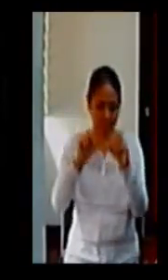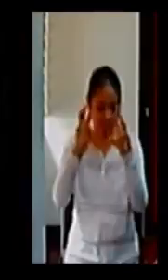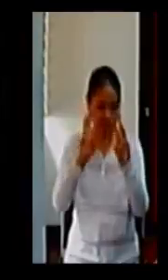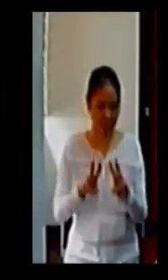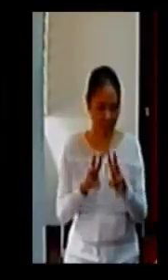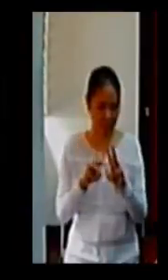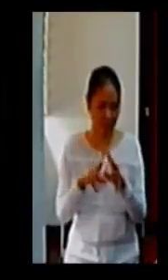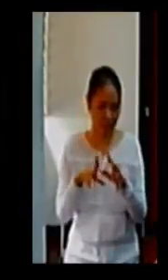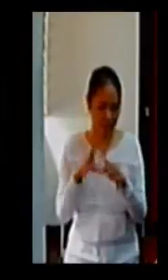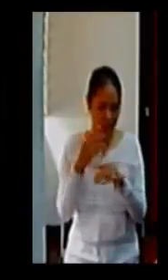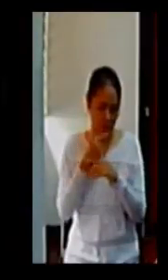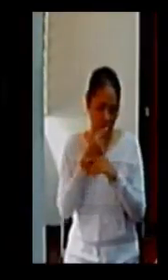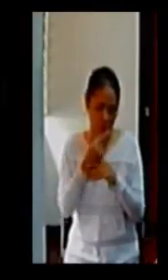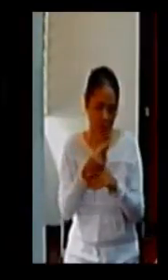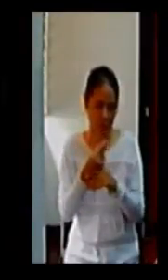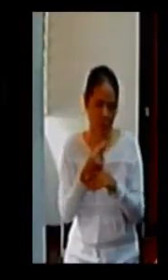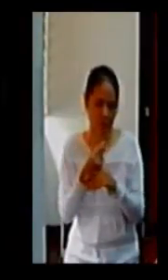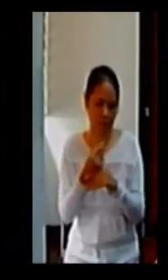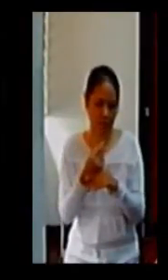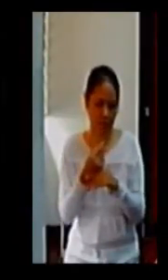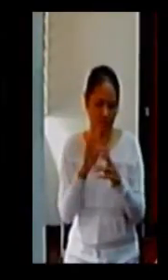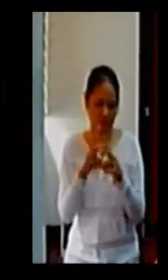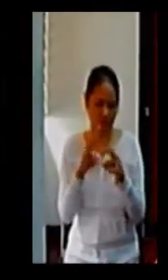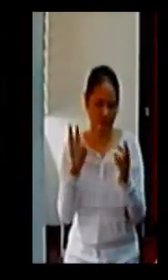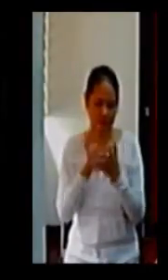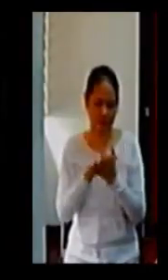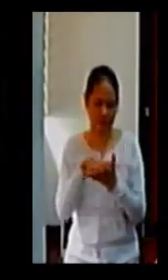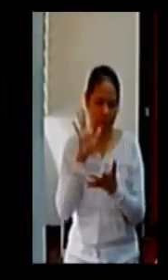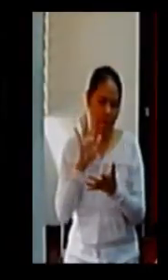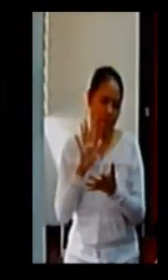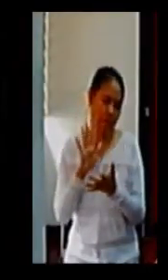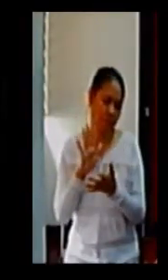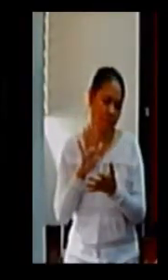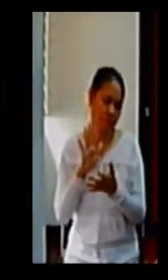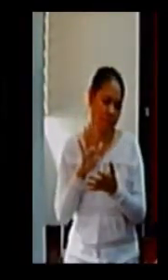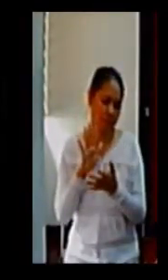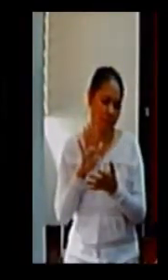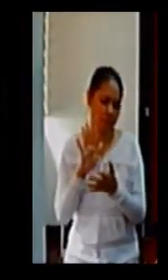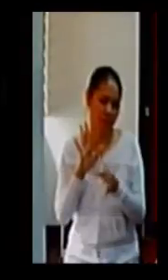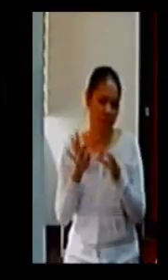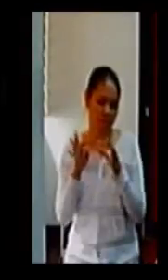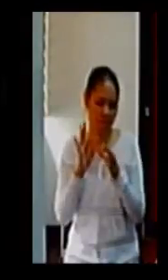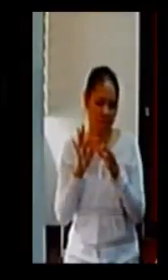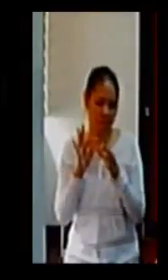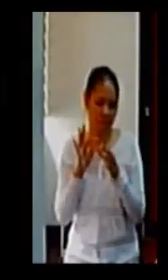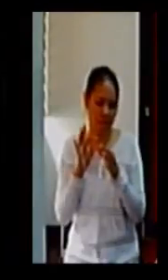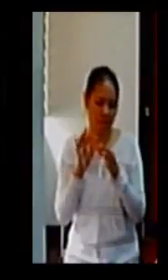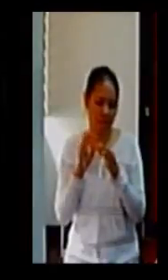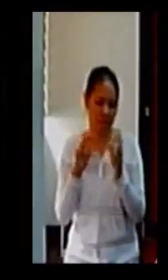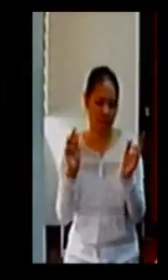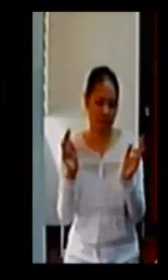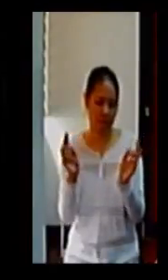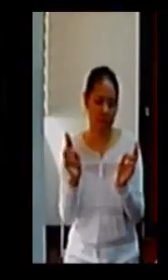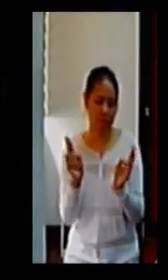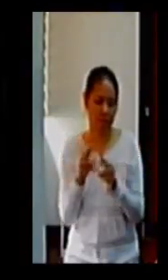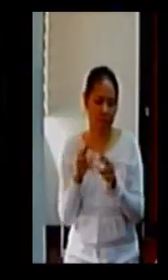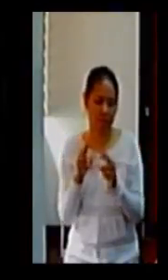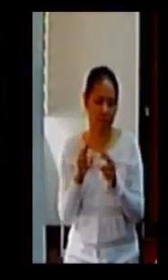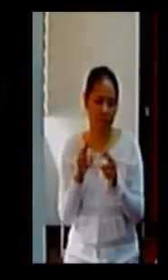Tapos, ang sinabi ninyo na napaka-costly nun, kung umiikli rin yung panahon na